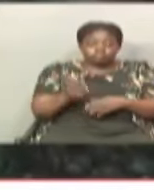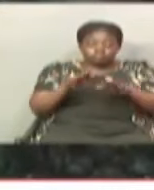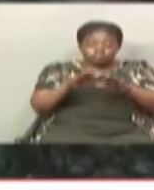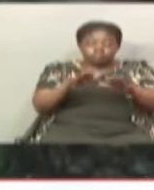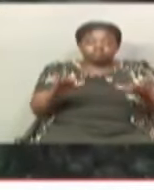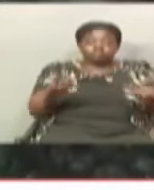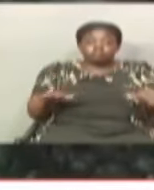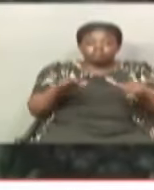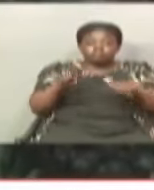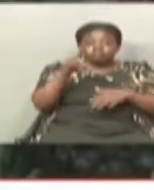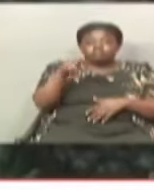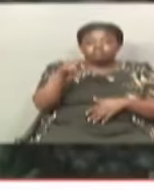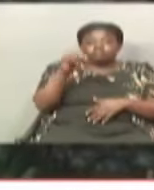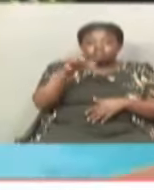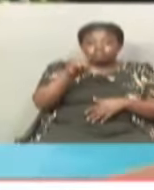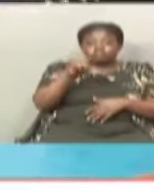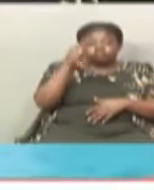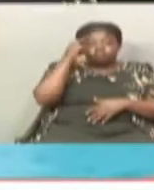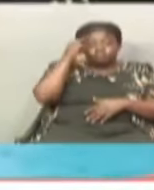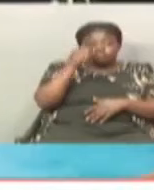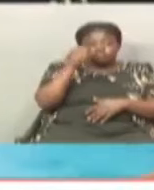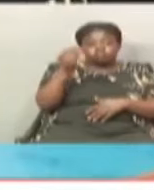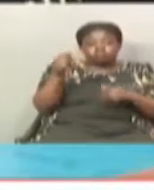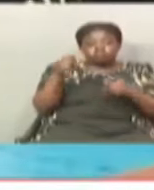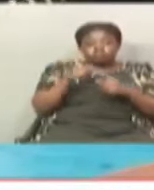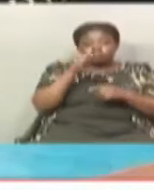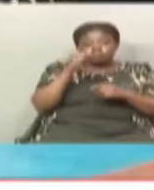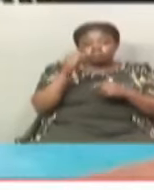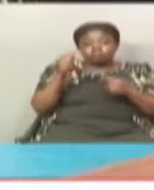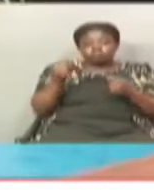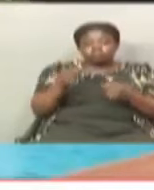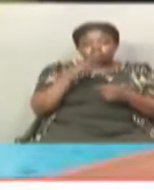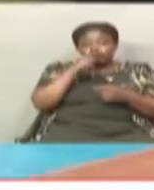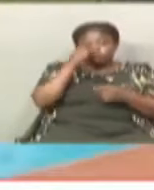pool yabato neyabakulu akuliza abazadde okutedde essomero lino